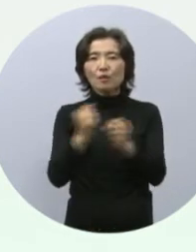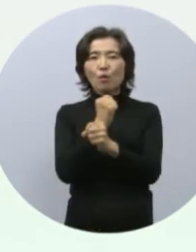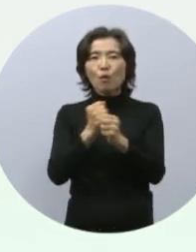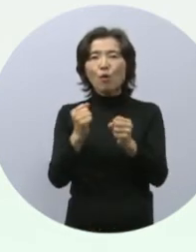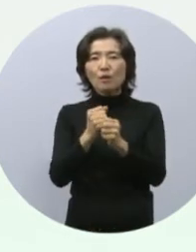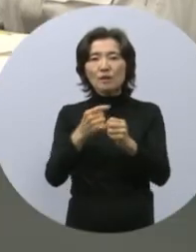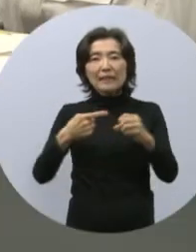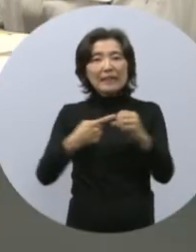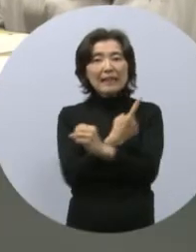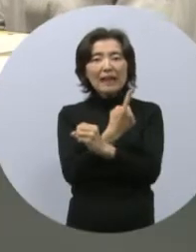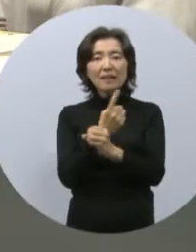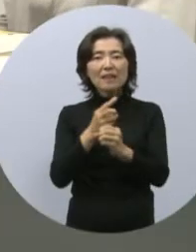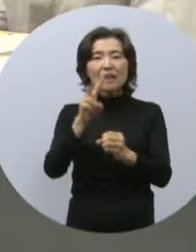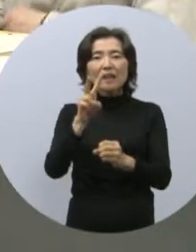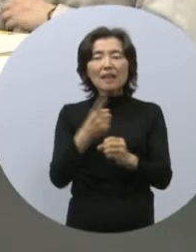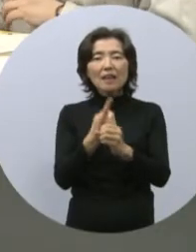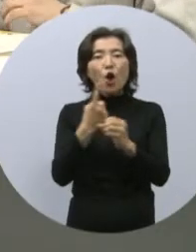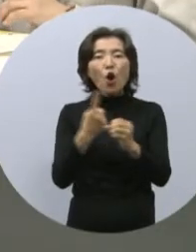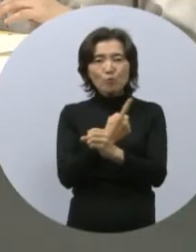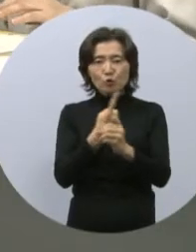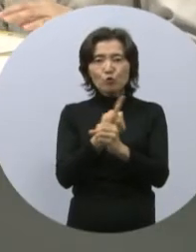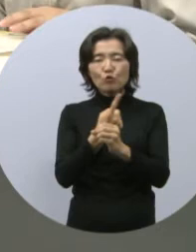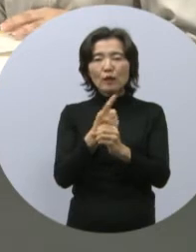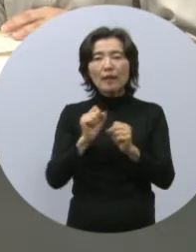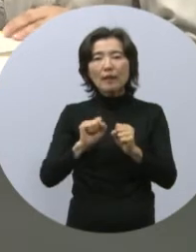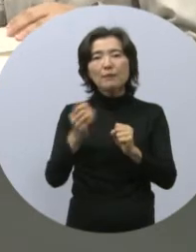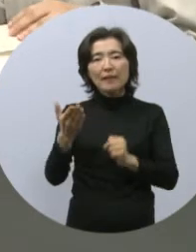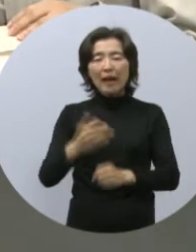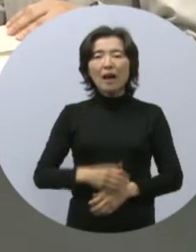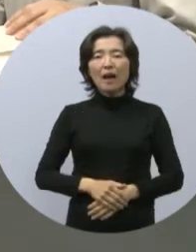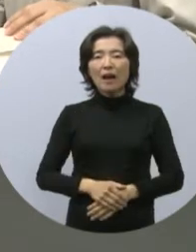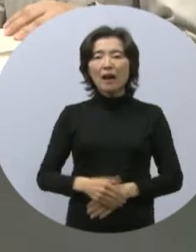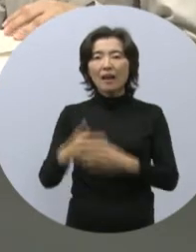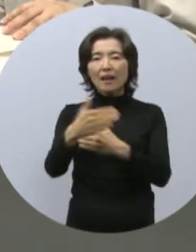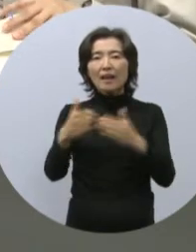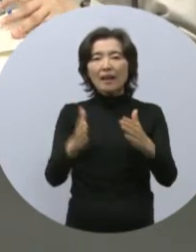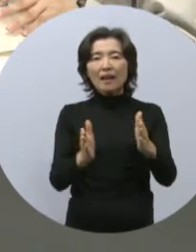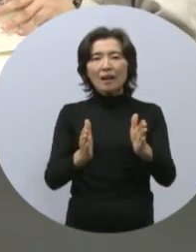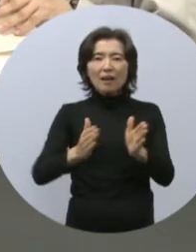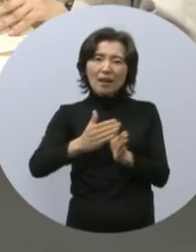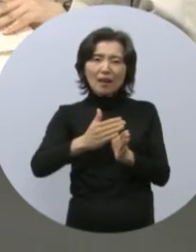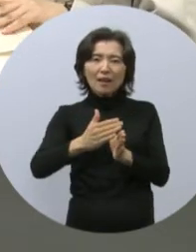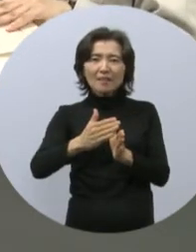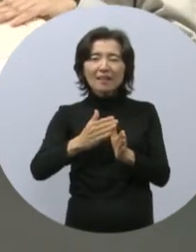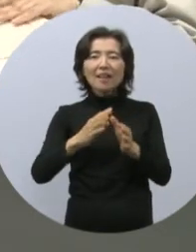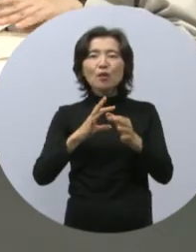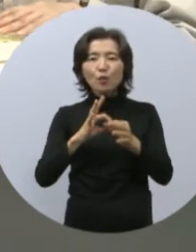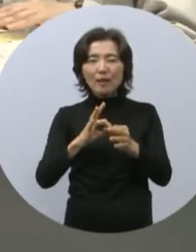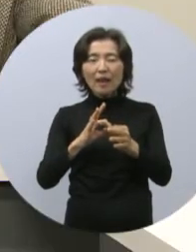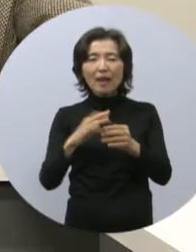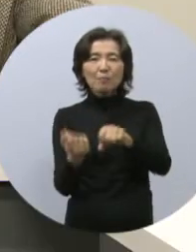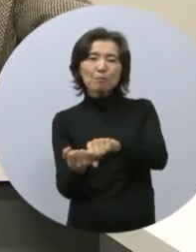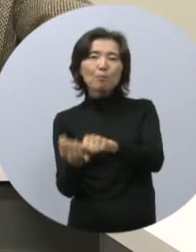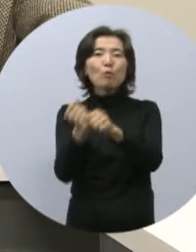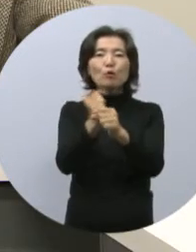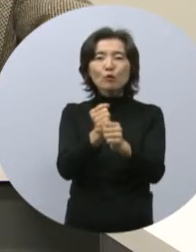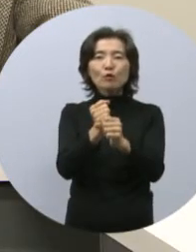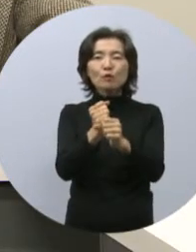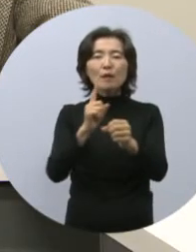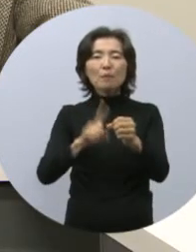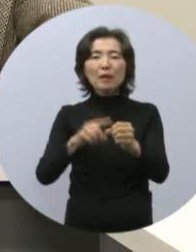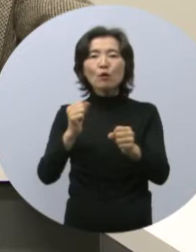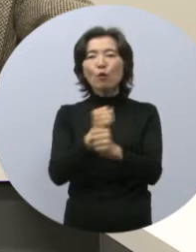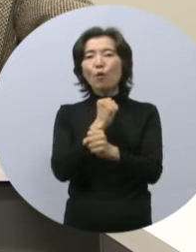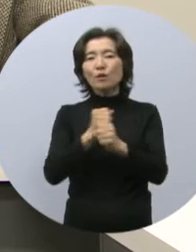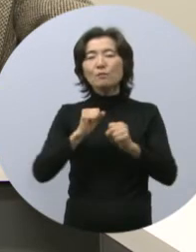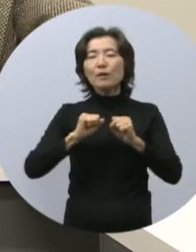か？ リフォームは洋間がちょっと変形したものになって変形をしておりましたんで、また元に戻し